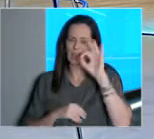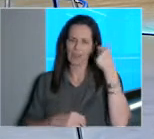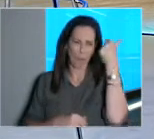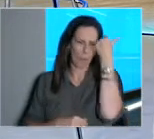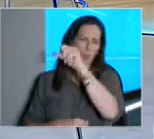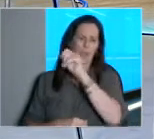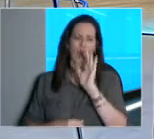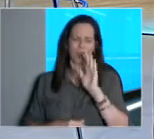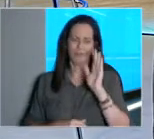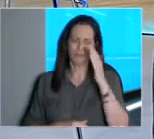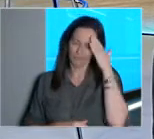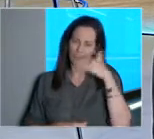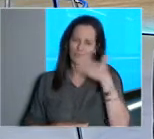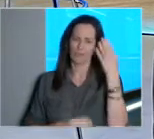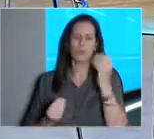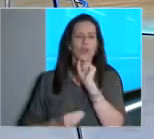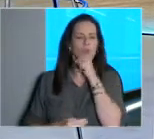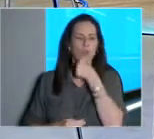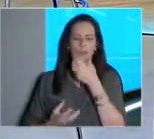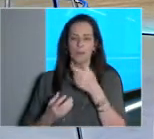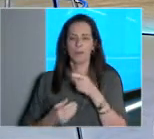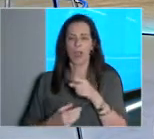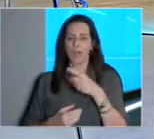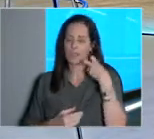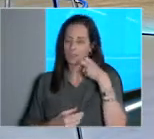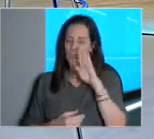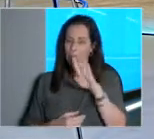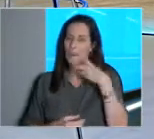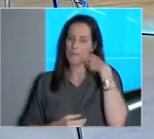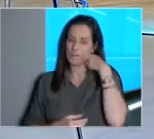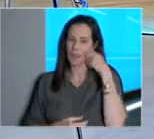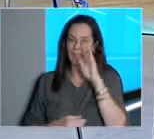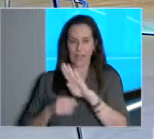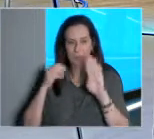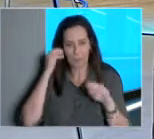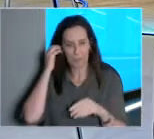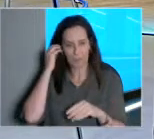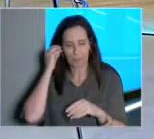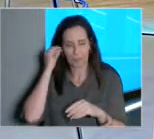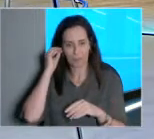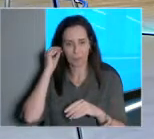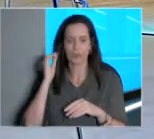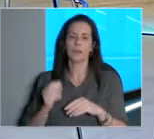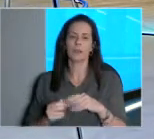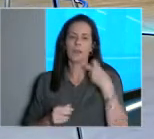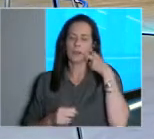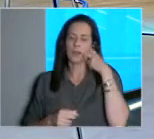מותג חזק, נוסטלגי, מוערך, אז הוא מפרגן לו גם בסרטון הזה שהראית